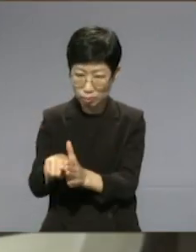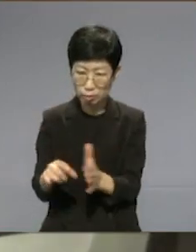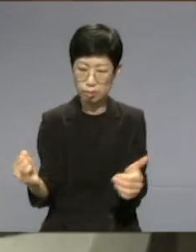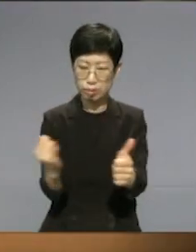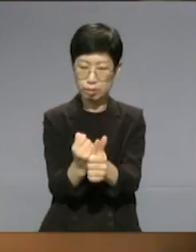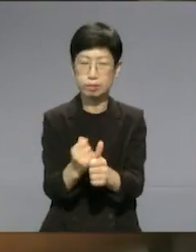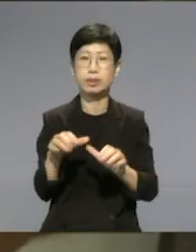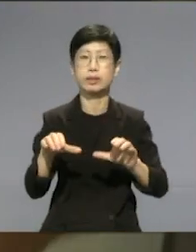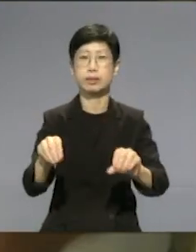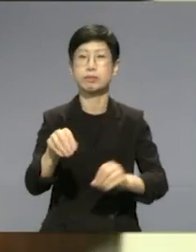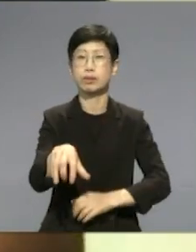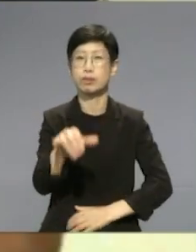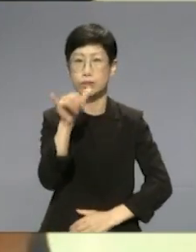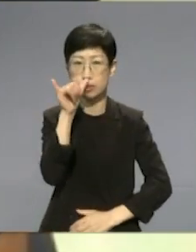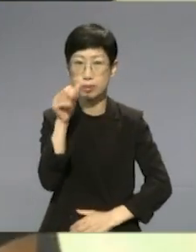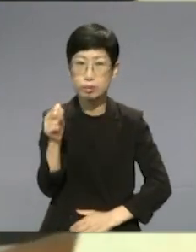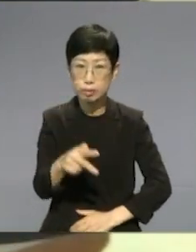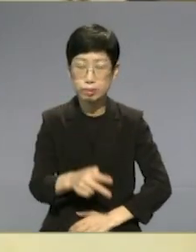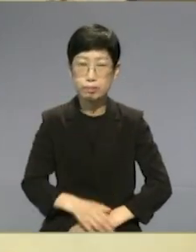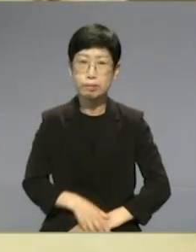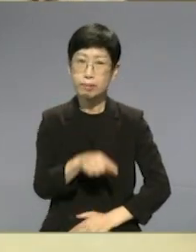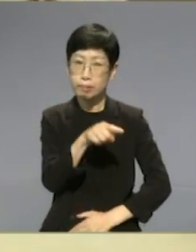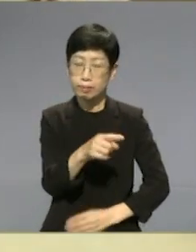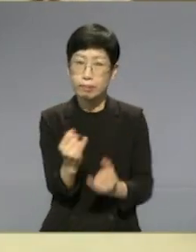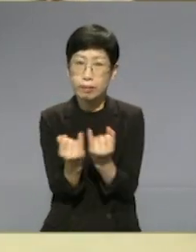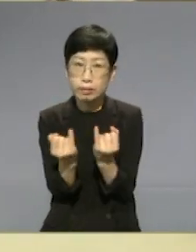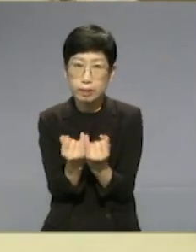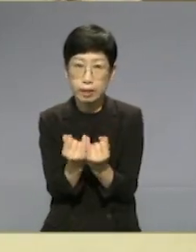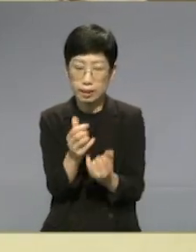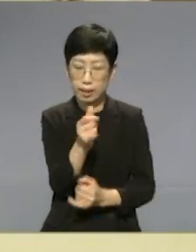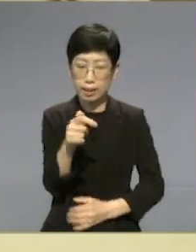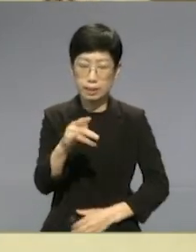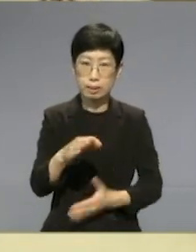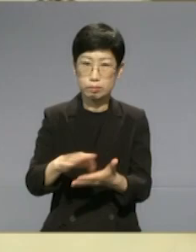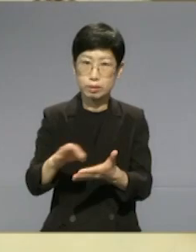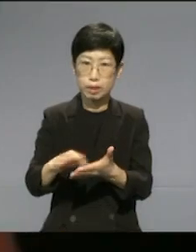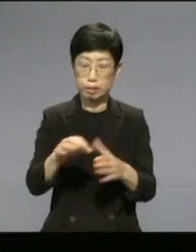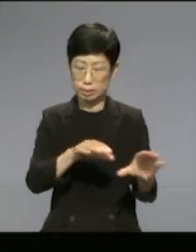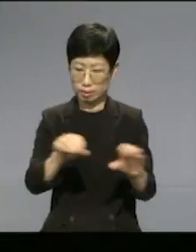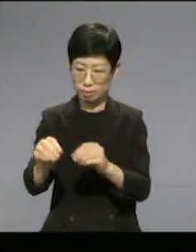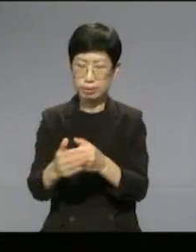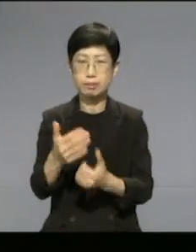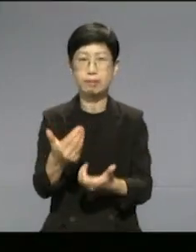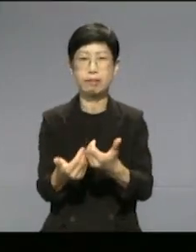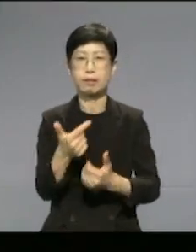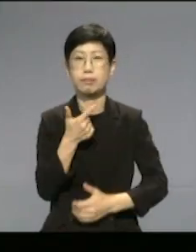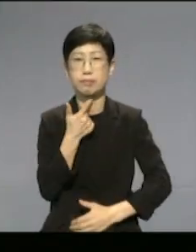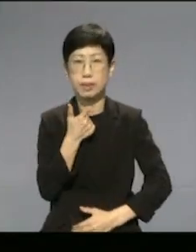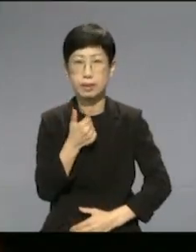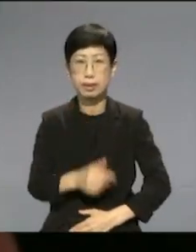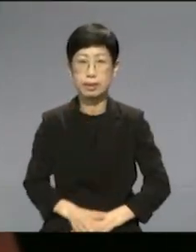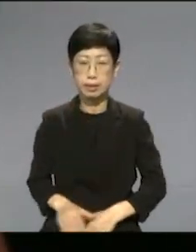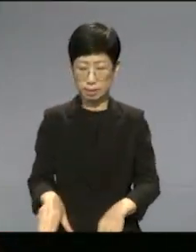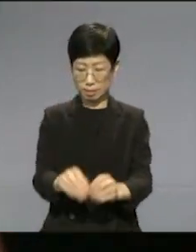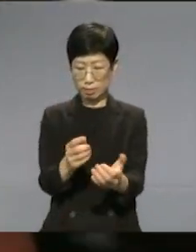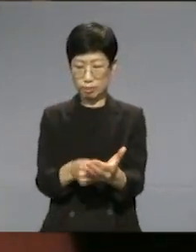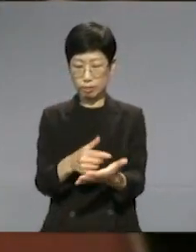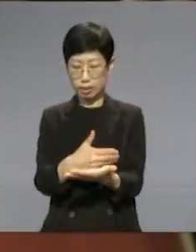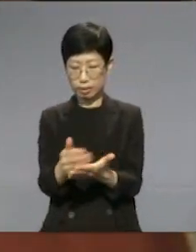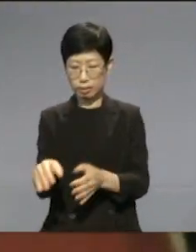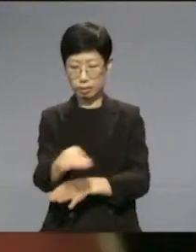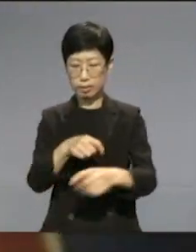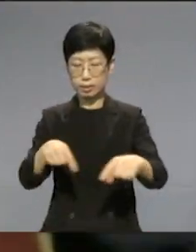있고, 어떤 곳은 이슬람 여성의 히잡 착용을 금지해 갈등을 빚기도 했습니다. 모디 총리는 각종